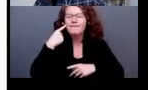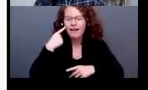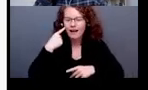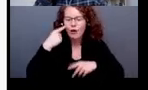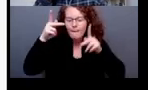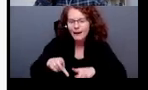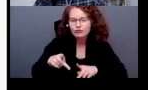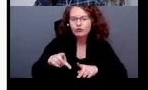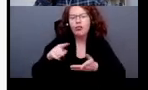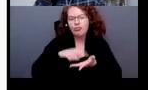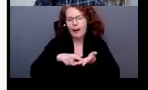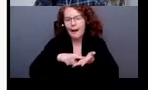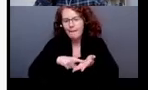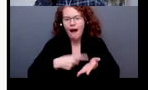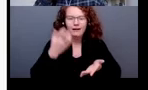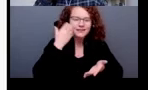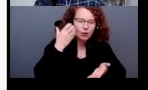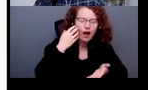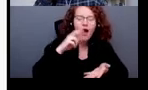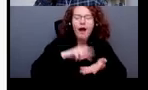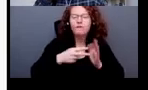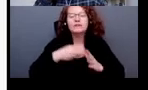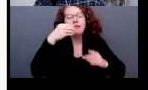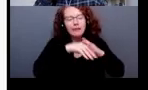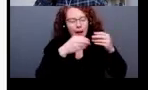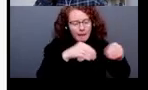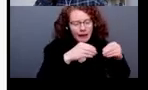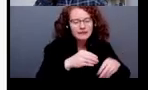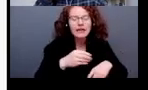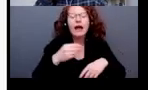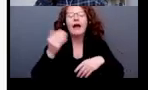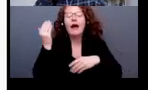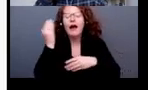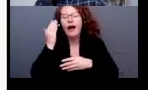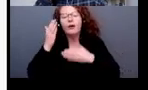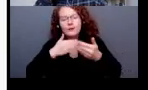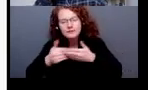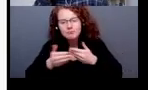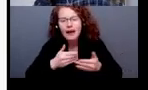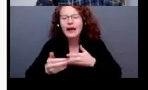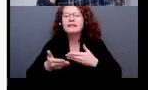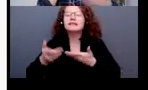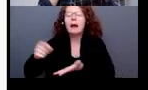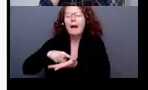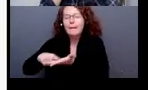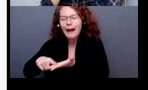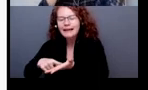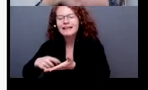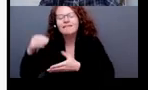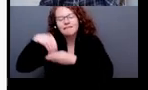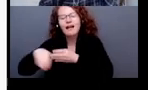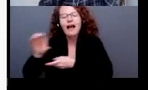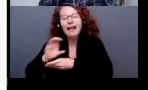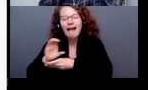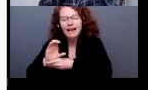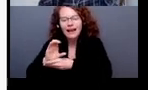de ces à la fois boutiques, hackerspace et organisateurs, organisatrices de cafés de réparation qui